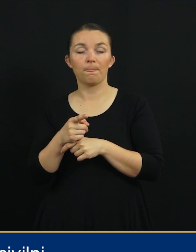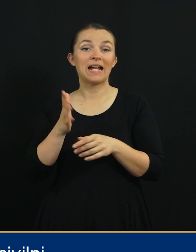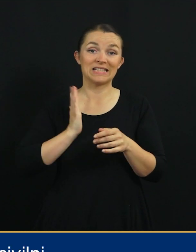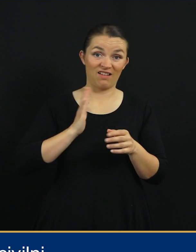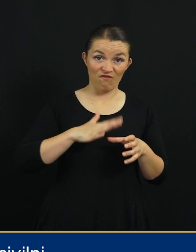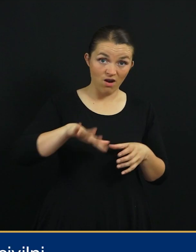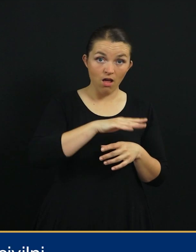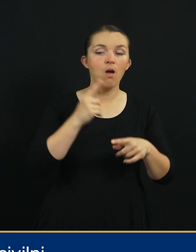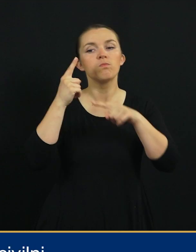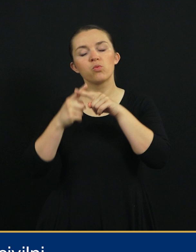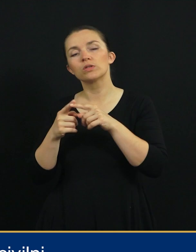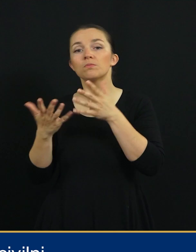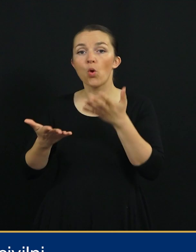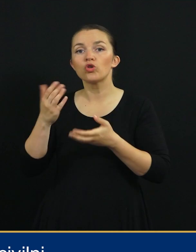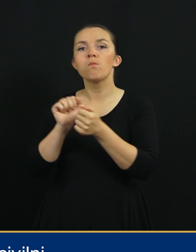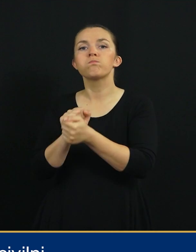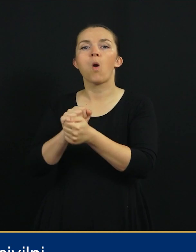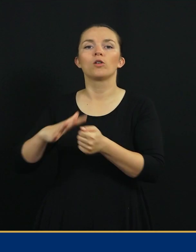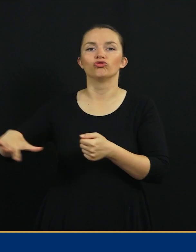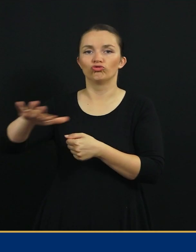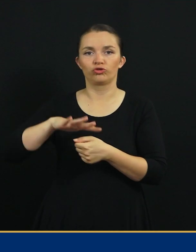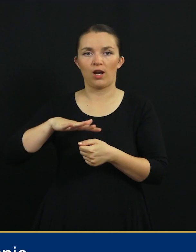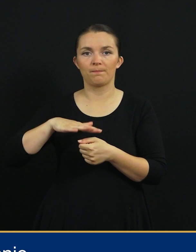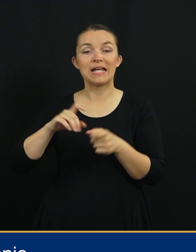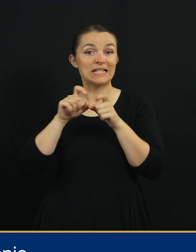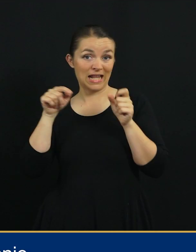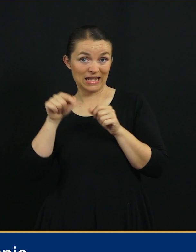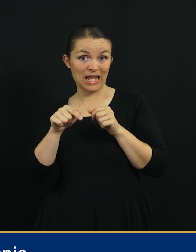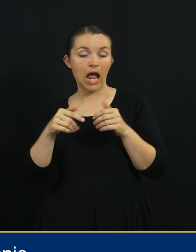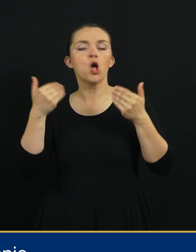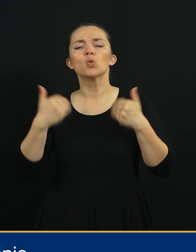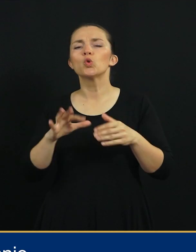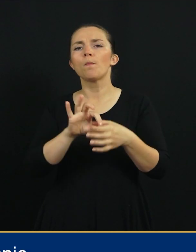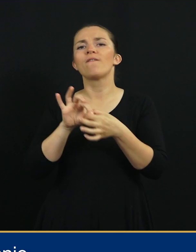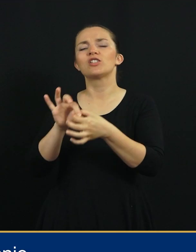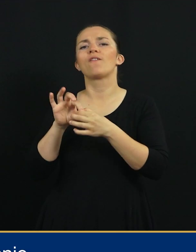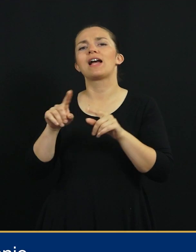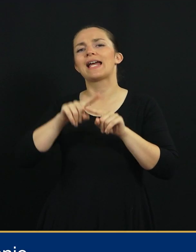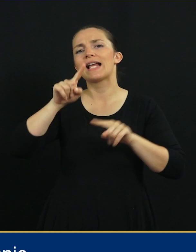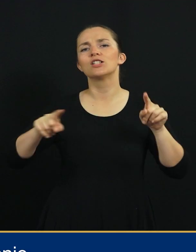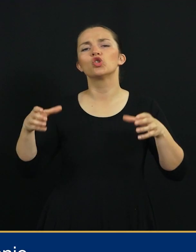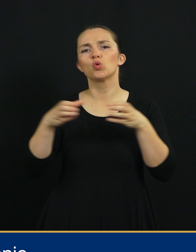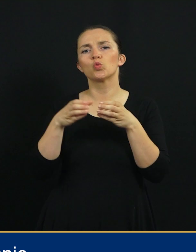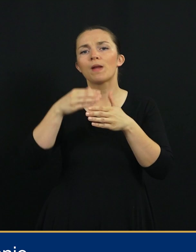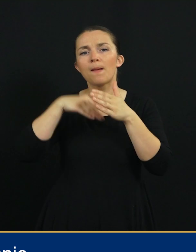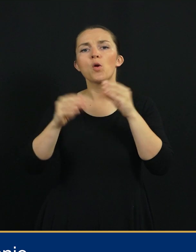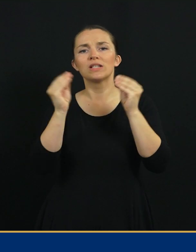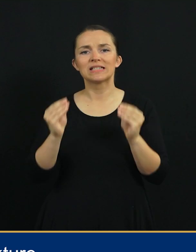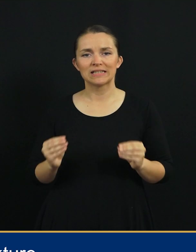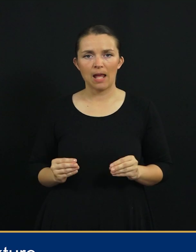civilni sferi kot na morebitnem bojišču. Zaradi tega je nujno povezovanje različnih družbenih